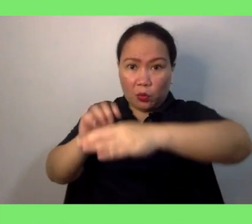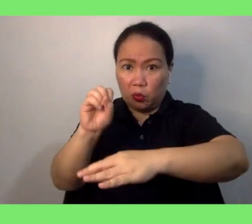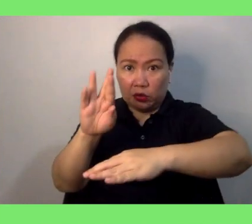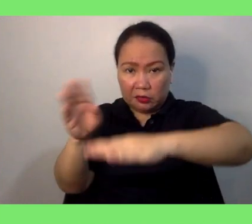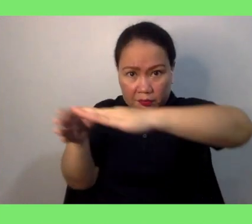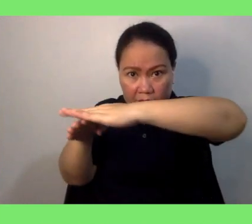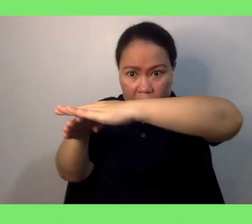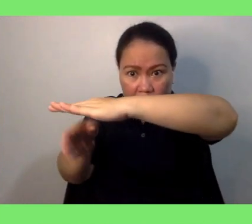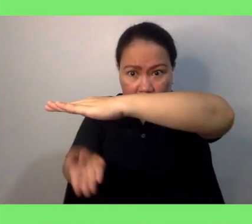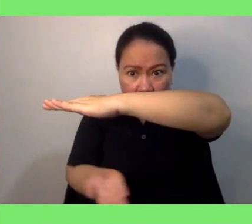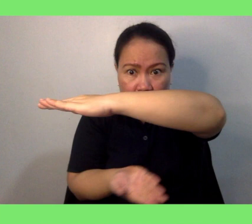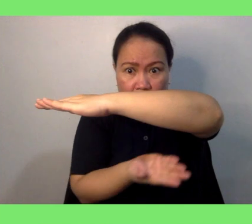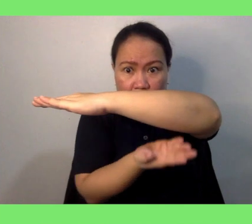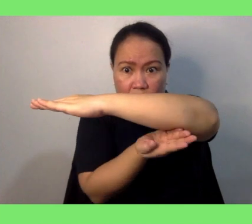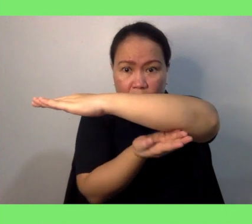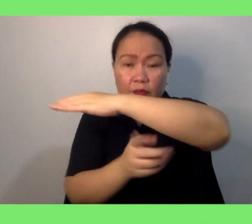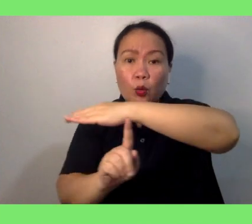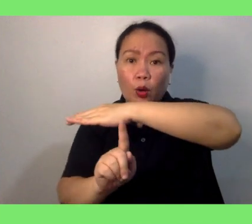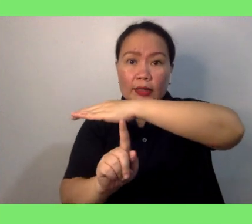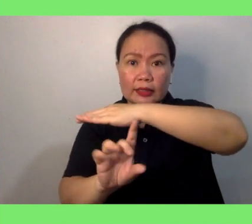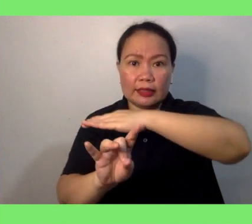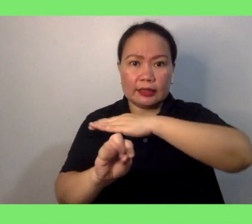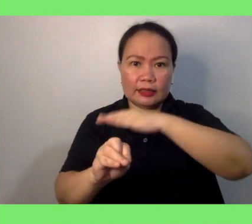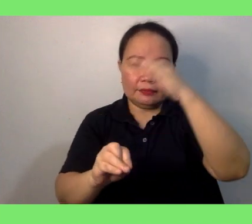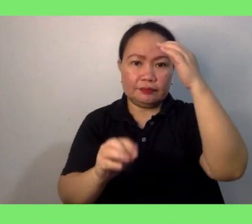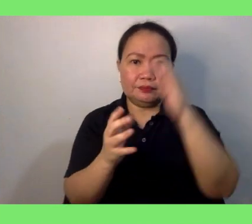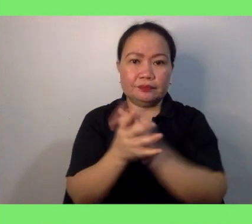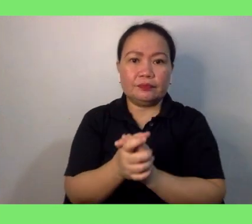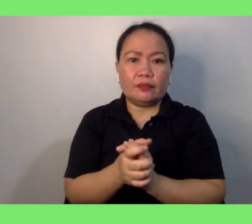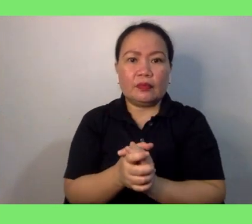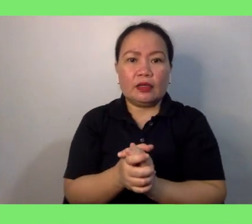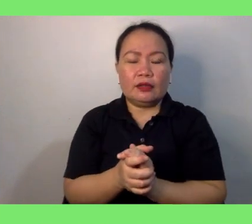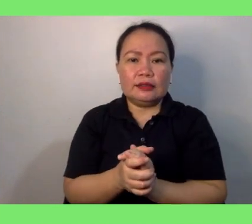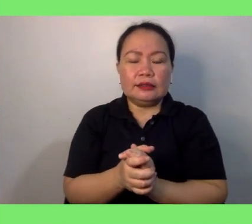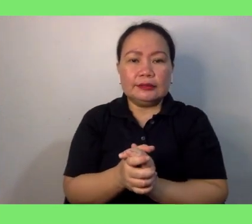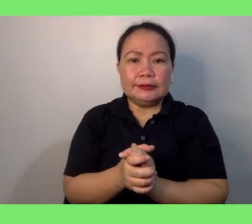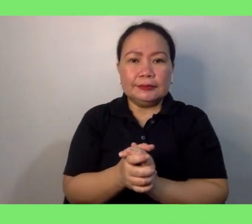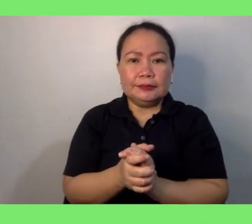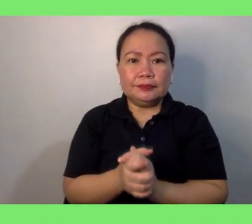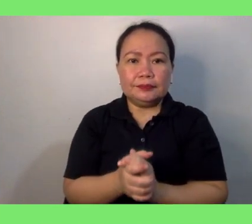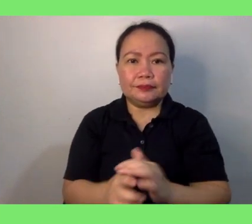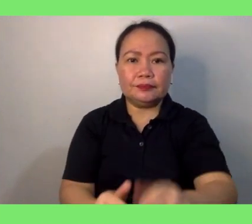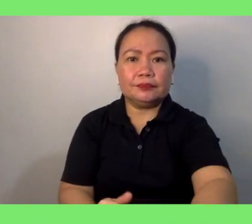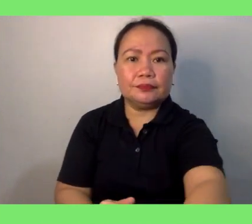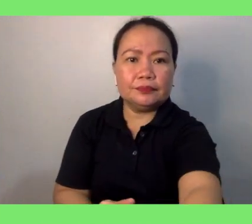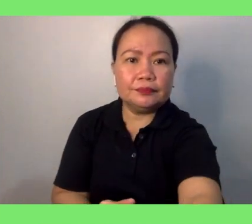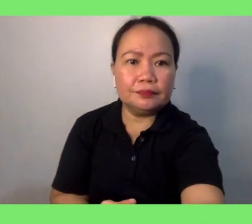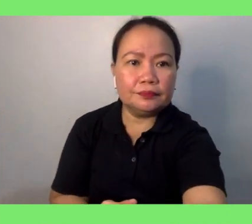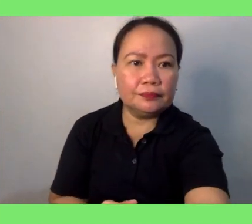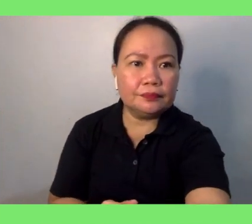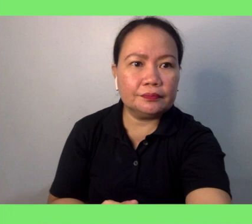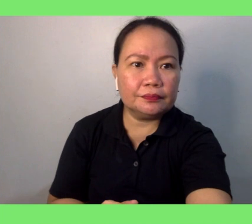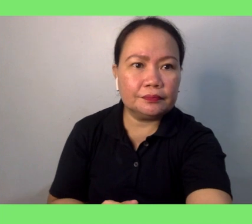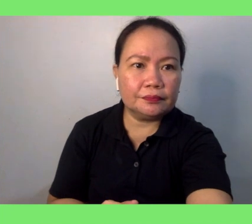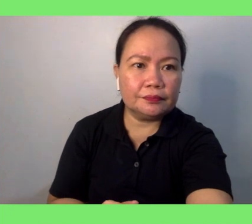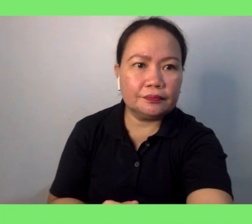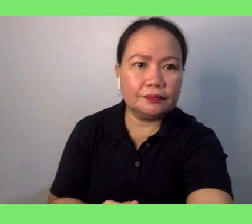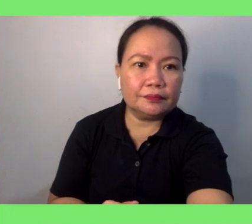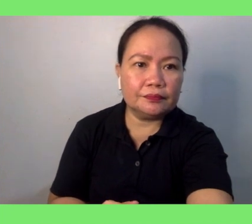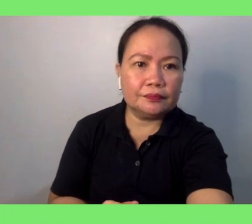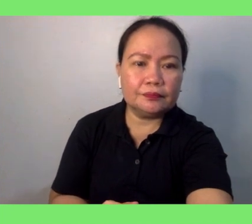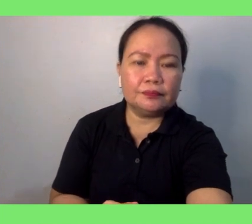si angle A, si angle B, at itong 52 degrees, dapat kapag inad yan, 180. So, yun ang gagamitin nating